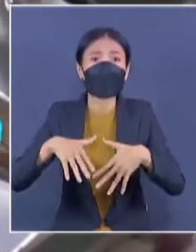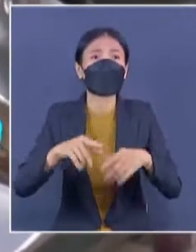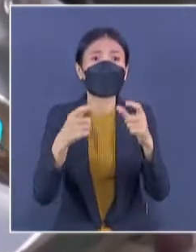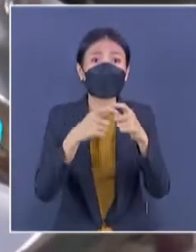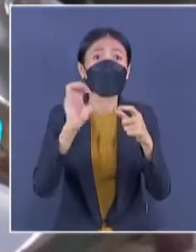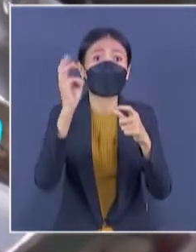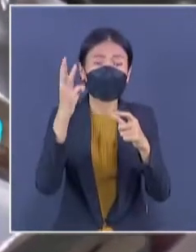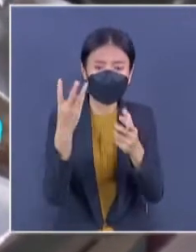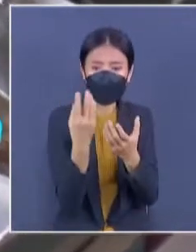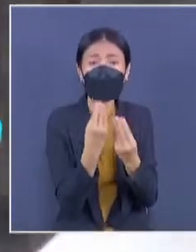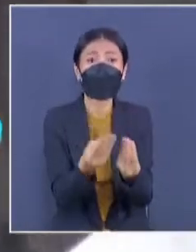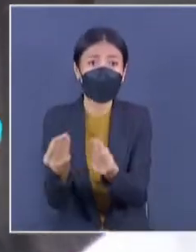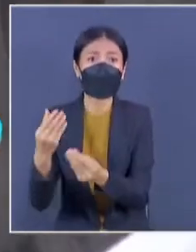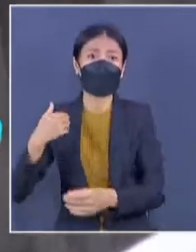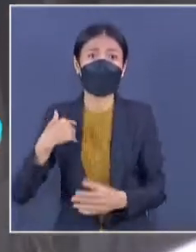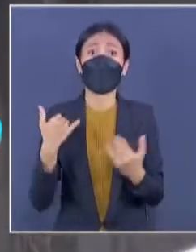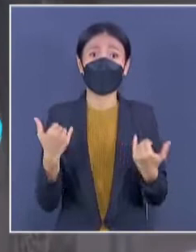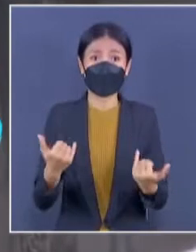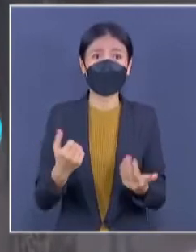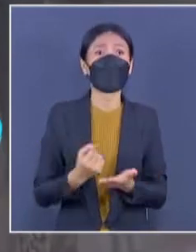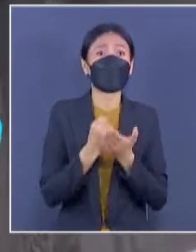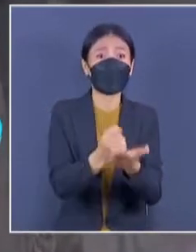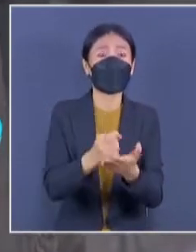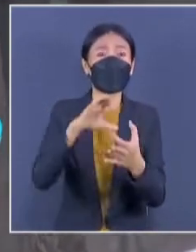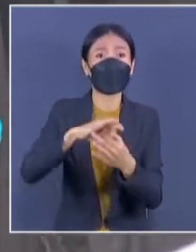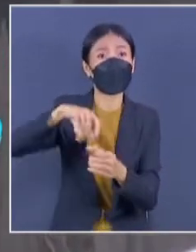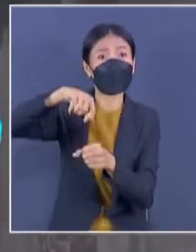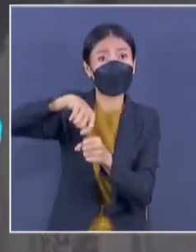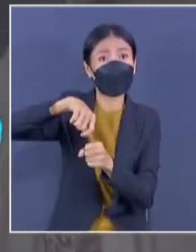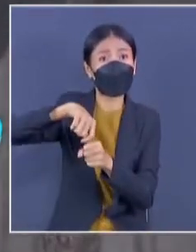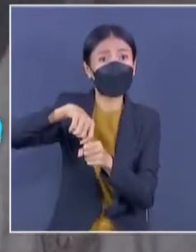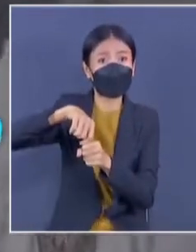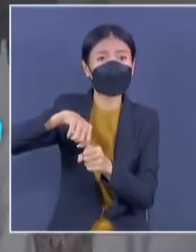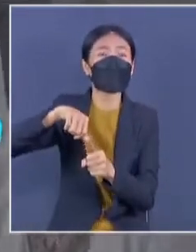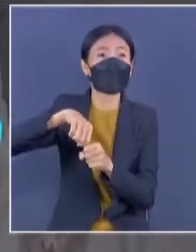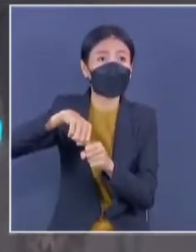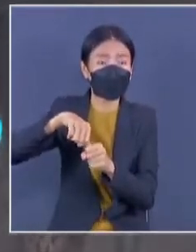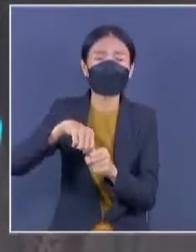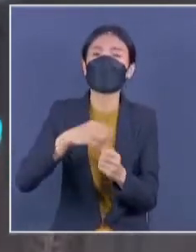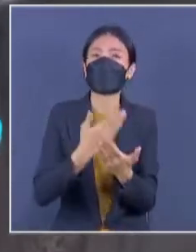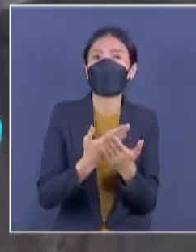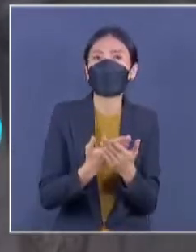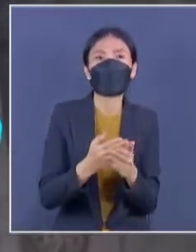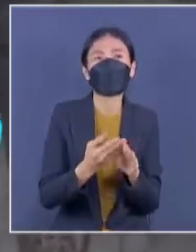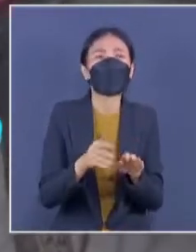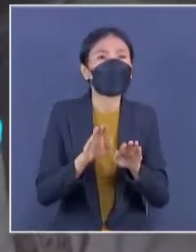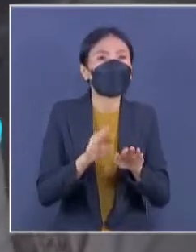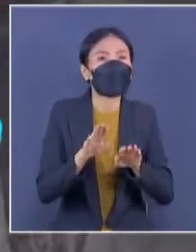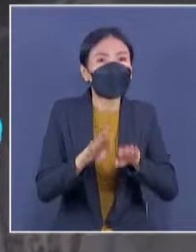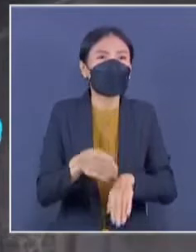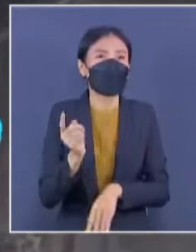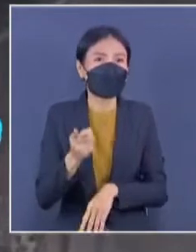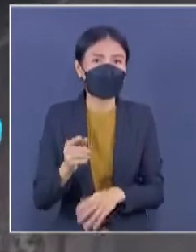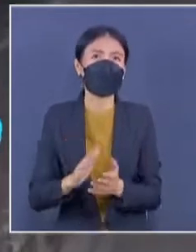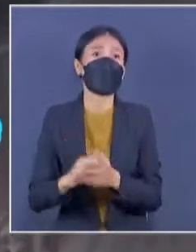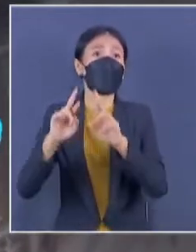รัฐเบื้องต้นจะบรรเทาผลกระทบค่าก๊าซหุงต้มรวมถึงกลุ่มอาหารร้านอาหารแล้วก็เครื่องดื่มที่ใช้คนละ